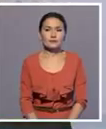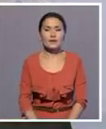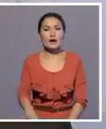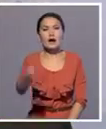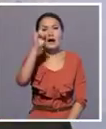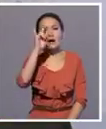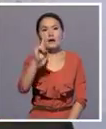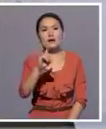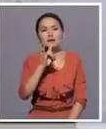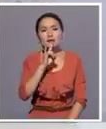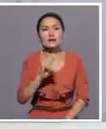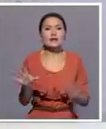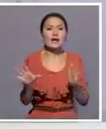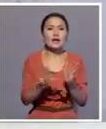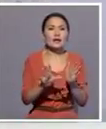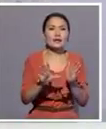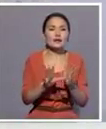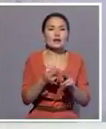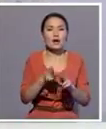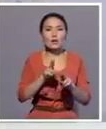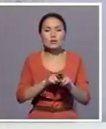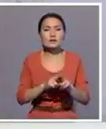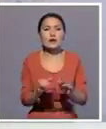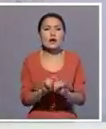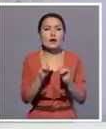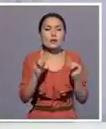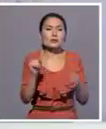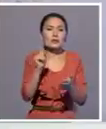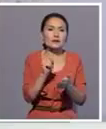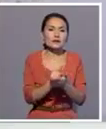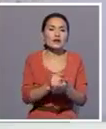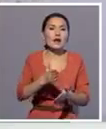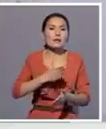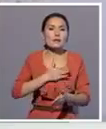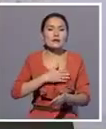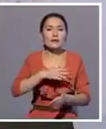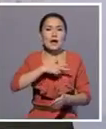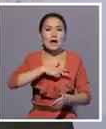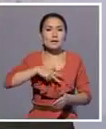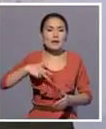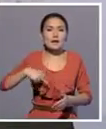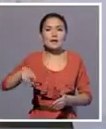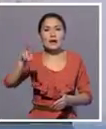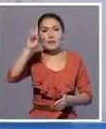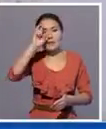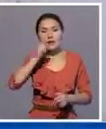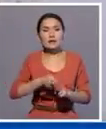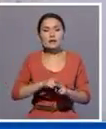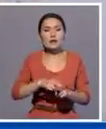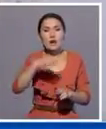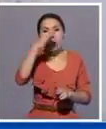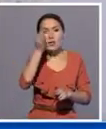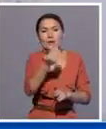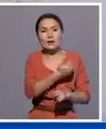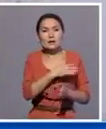Қазақстан энергияның балама көздерін енгізуде әлем елдерінің тәжірибесіне сүйенуі керек. Мәселен, мен Дания мемлекетінің тәжірибесіне ерекше тоқталғым келеді. Бұл